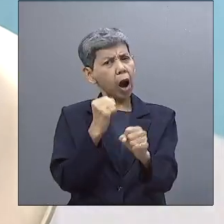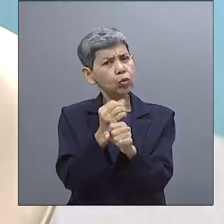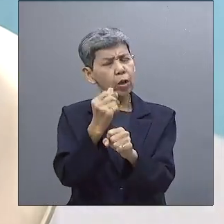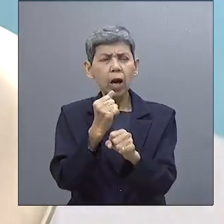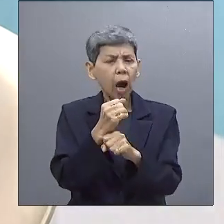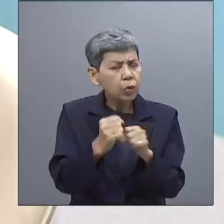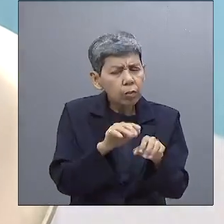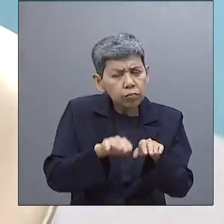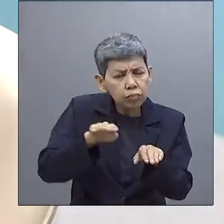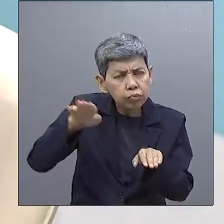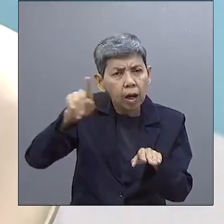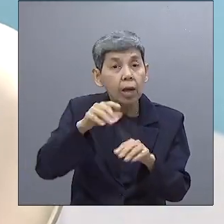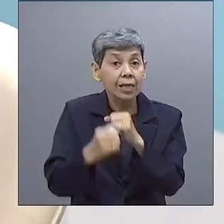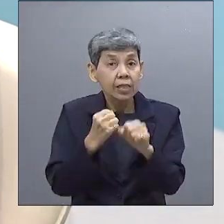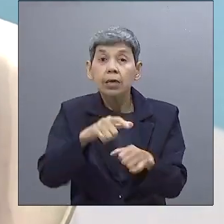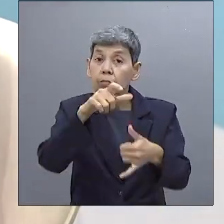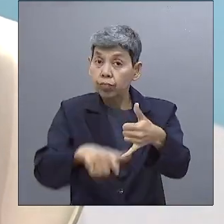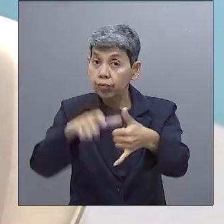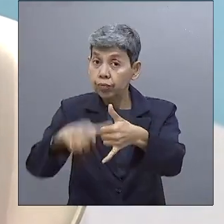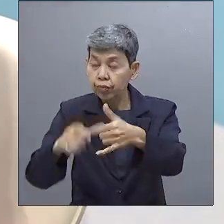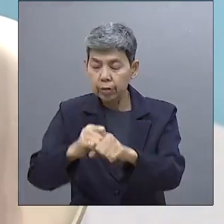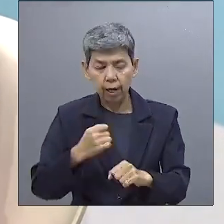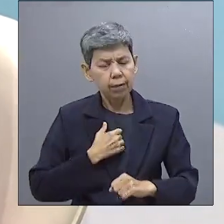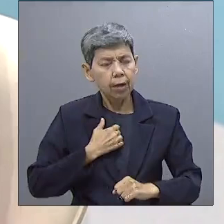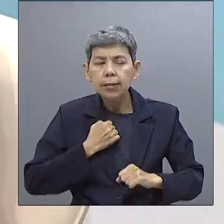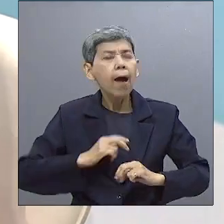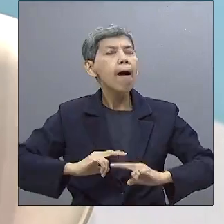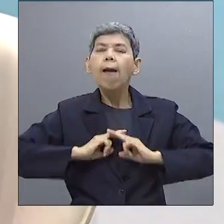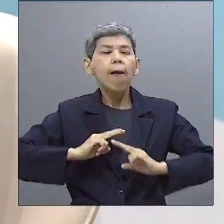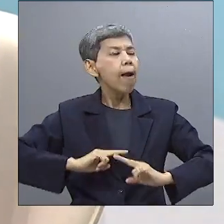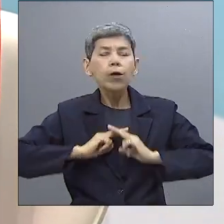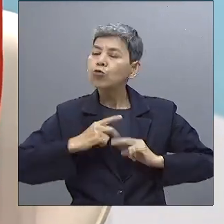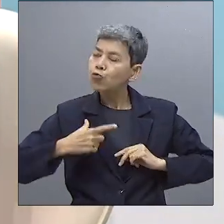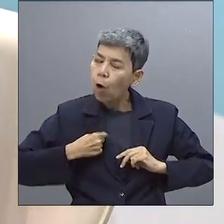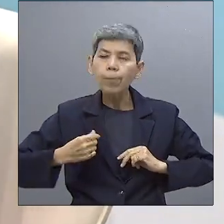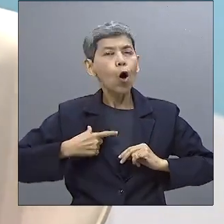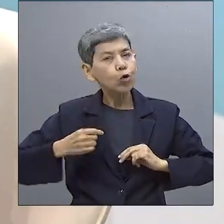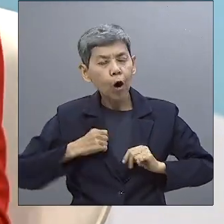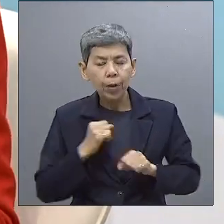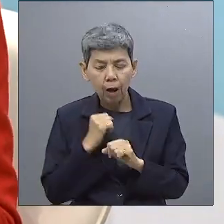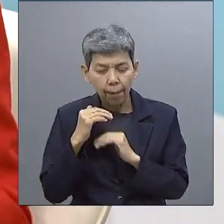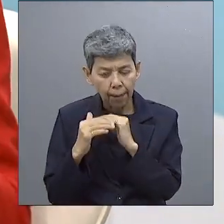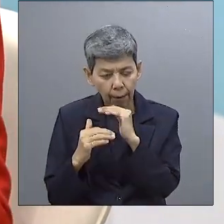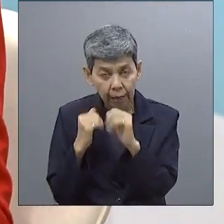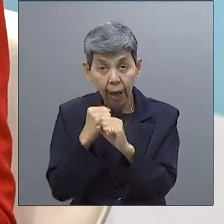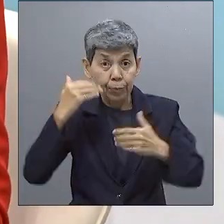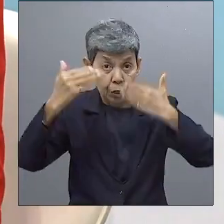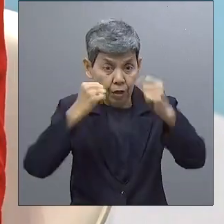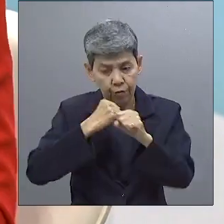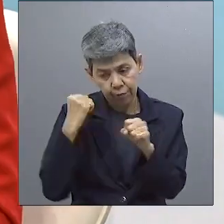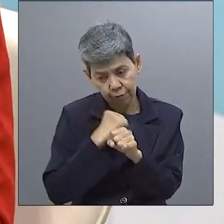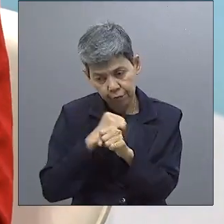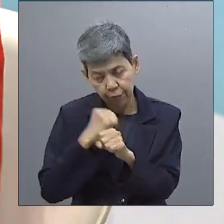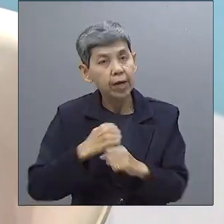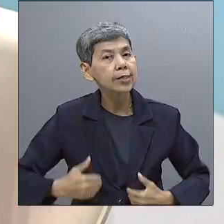เท่าไหร่ดี ค ือวัยนี้มันเป็นวัยการค้ น คว ้า หาตัวเองว่าชอบอะไรแล้วก็พอไปทำกิจกรรมแบบนี้มันฝึกฝนทักษะ